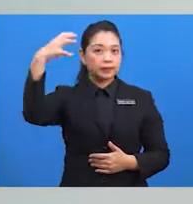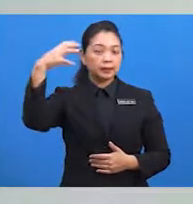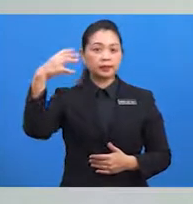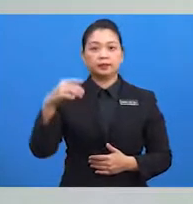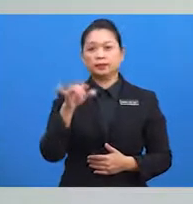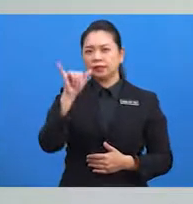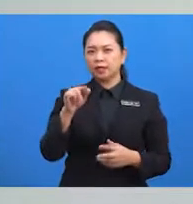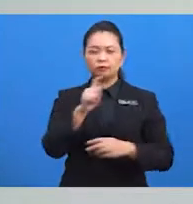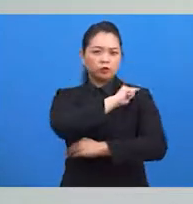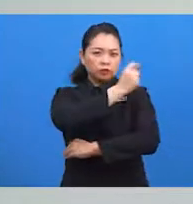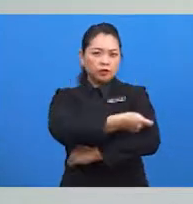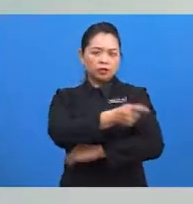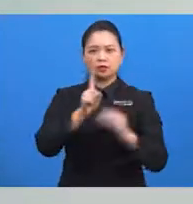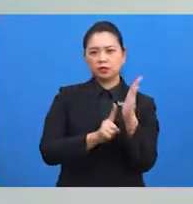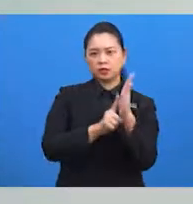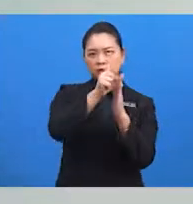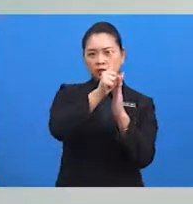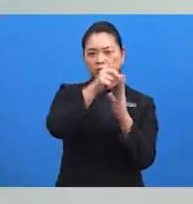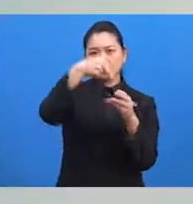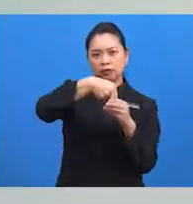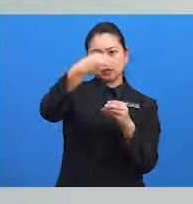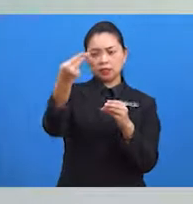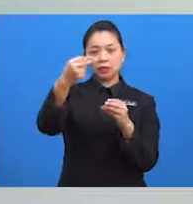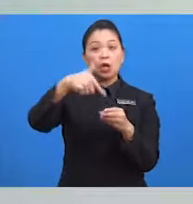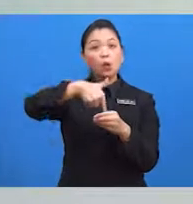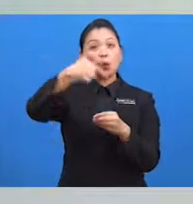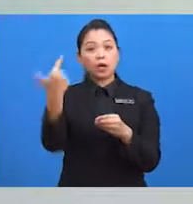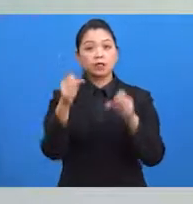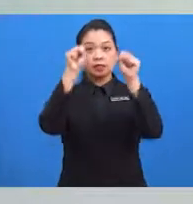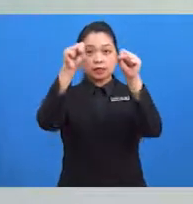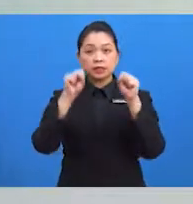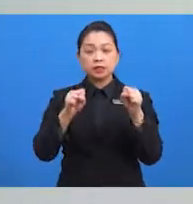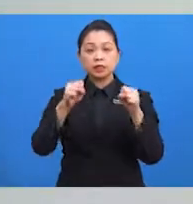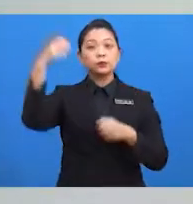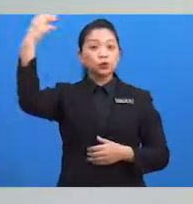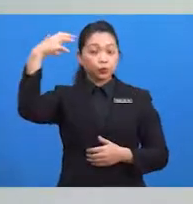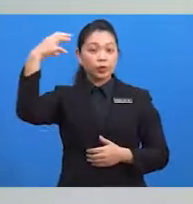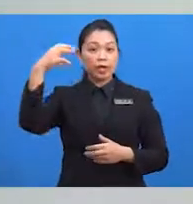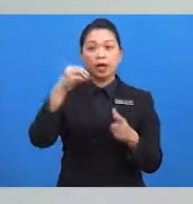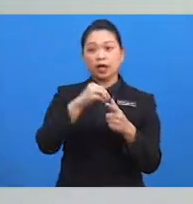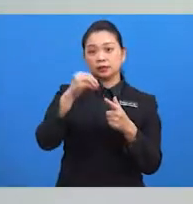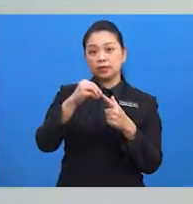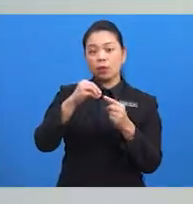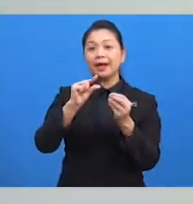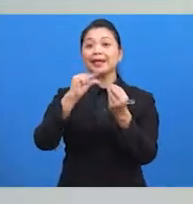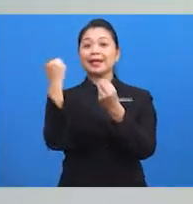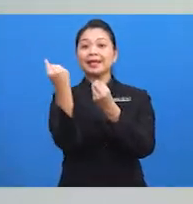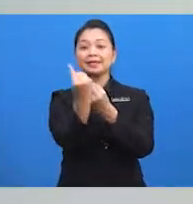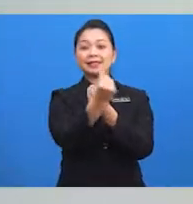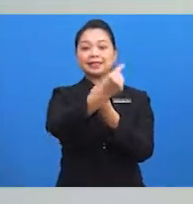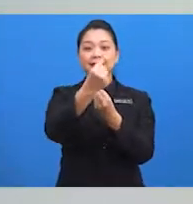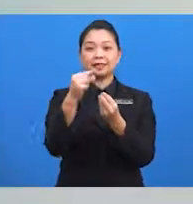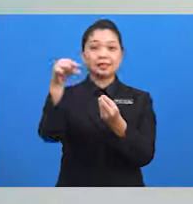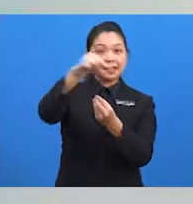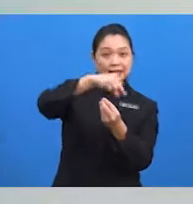sinaran bertenaga tinggi yang dihasilkan Dewa sistem Surya atau dari galaksi yang lain